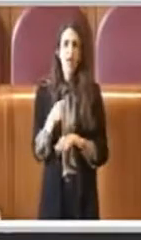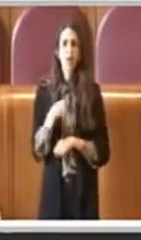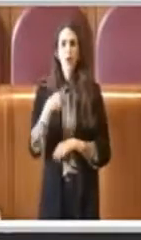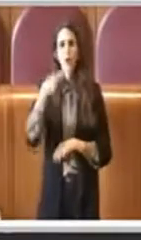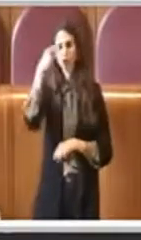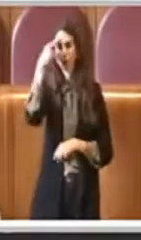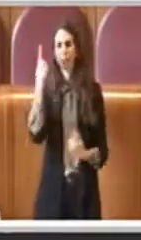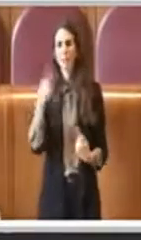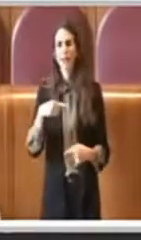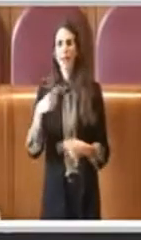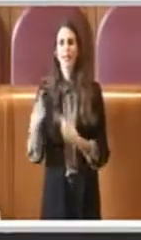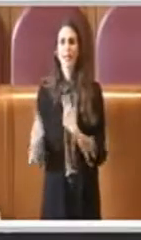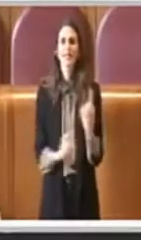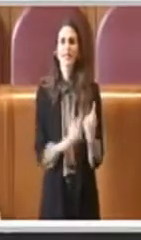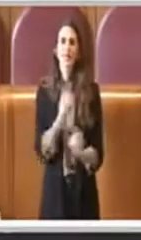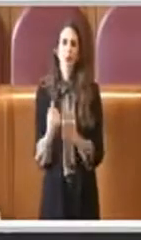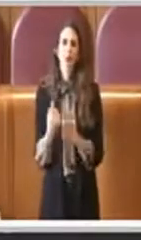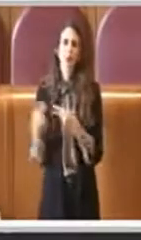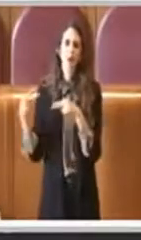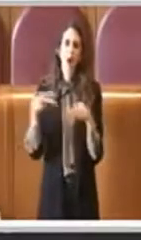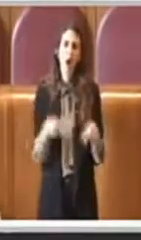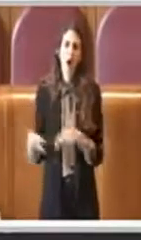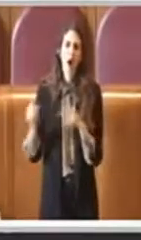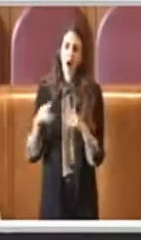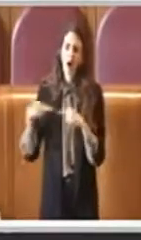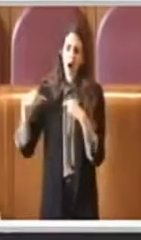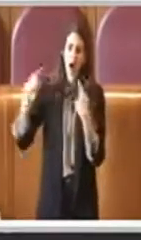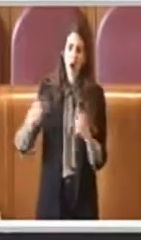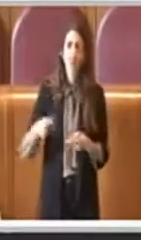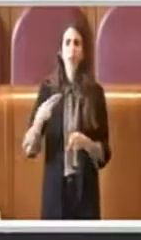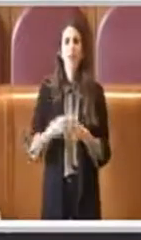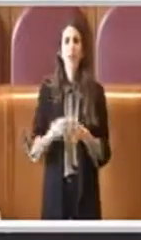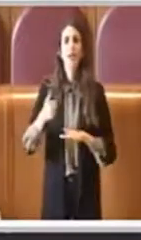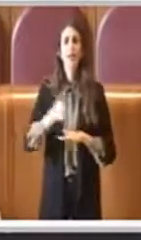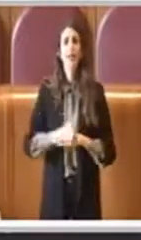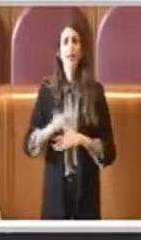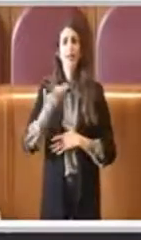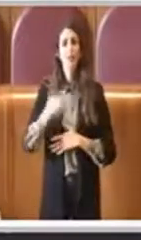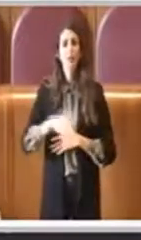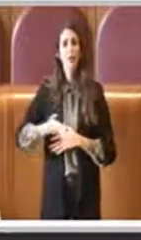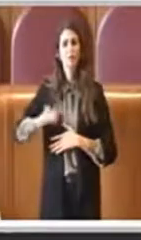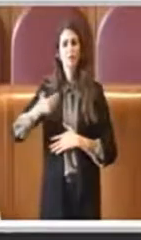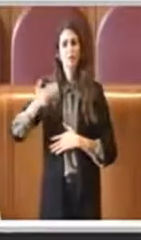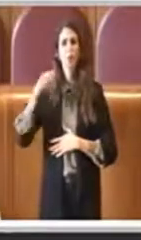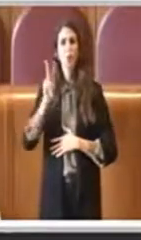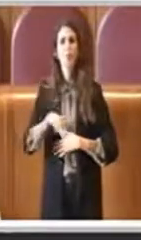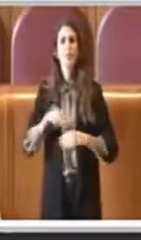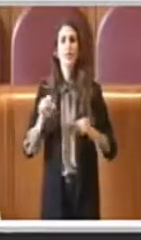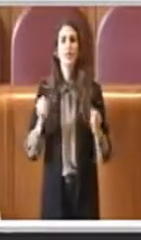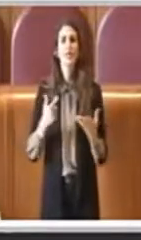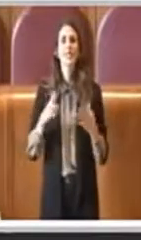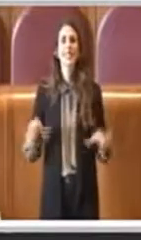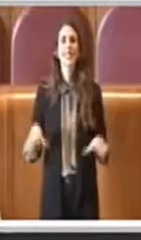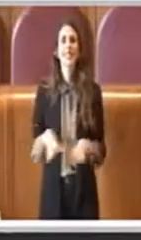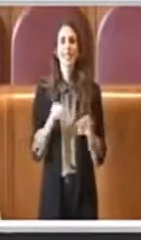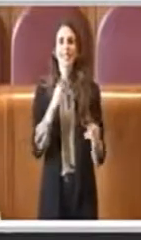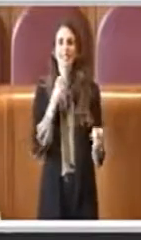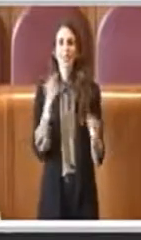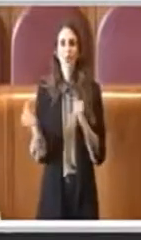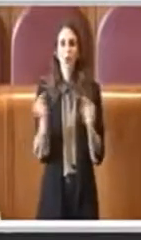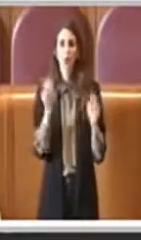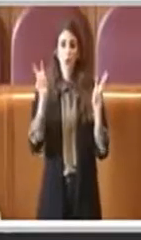po', diciamo, annosa. Roma Capitale aveva intrapreso questo percorso già nel 2017, quando ci siamo insediati, poi